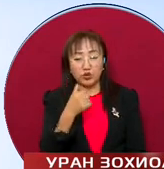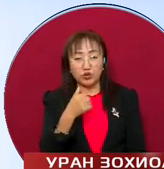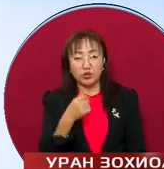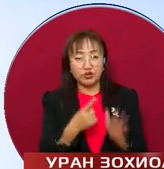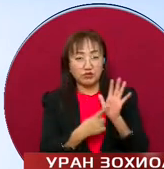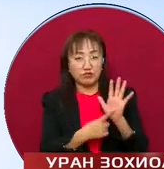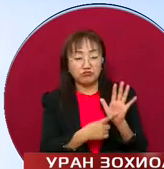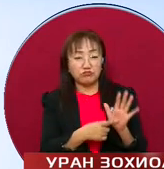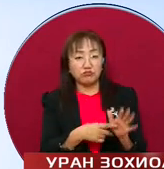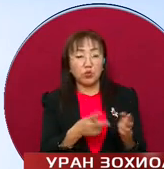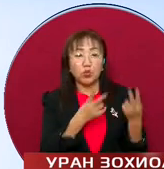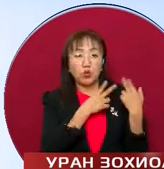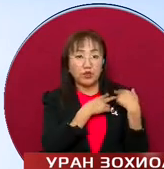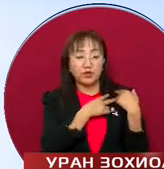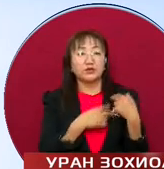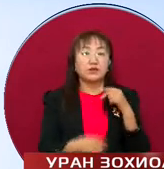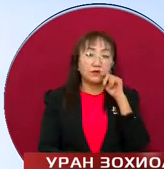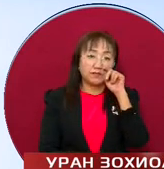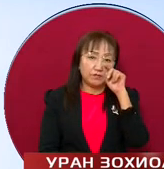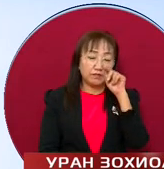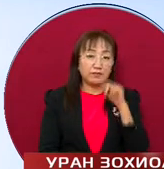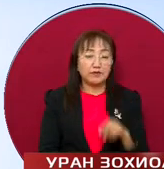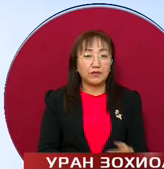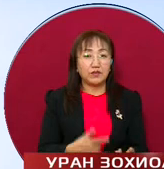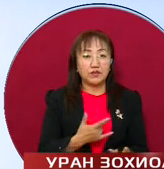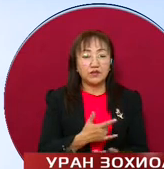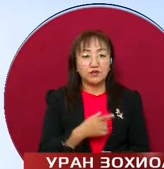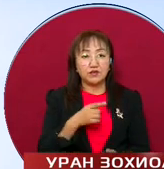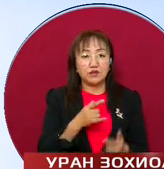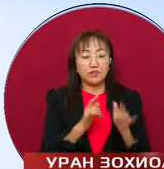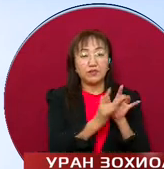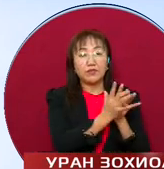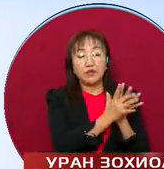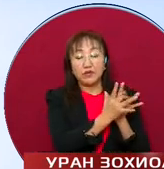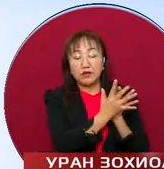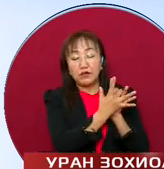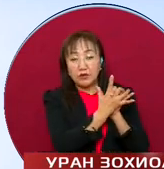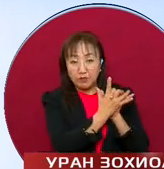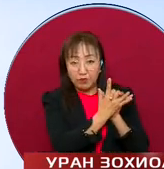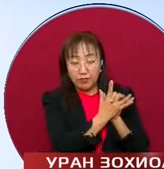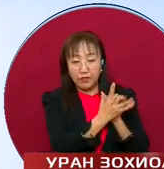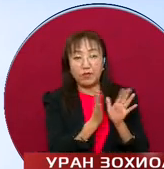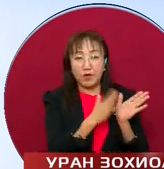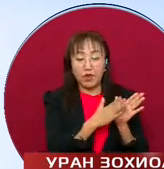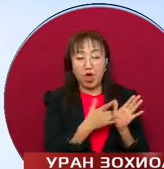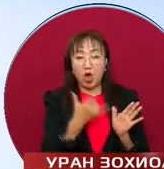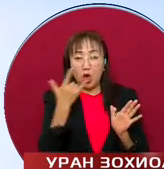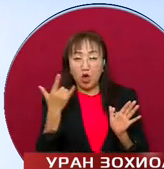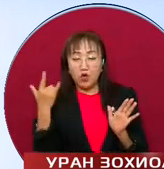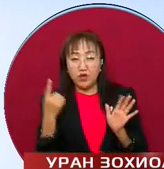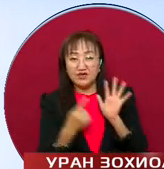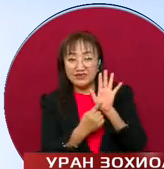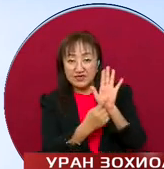зохиолт зохиолтойгоо холбон авч үзье. Тэмээ болон говийн дүр төрхийг тодруулахын тулд уран